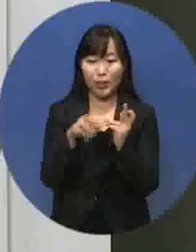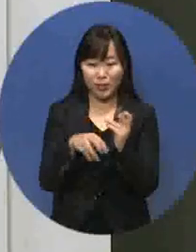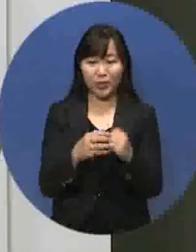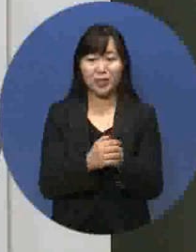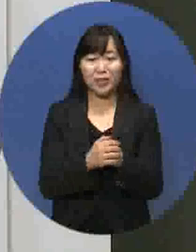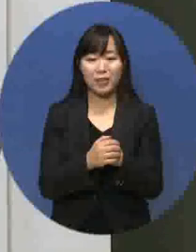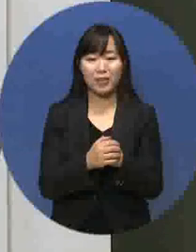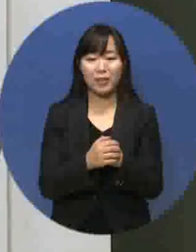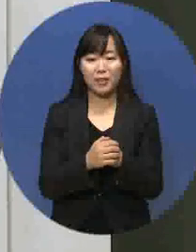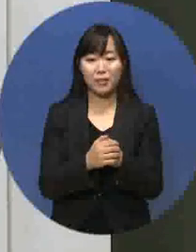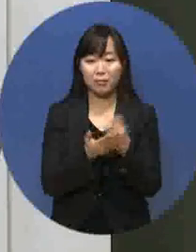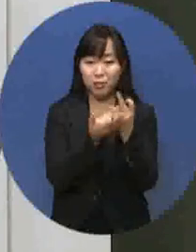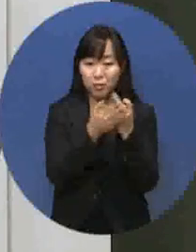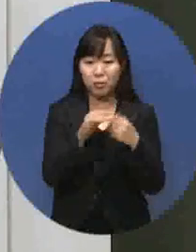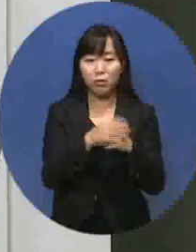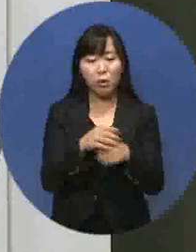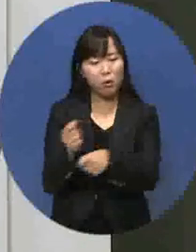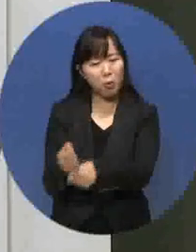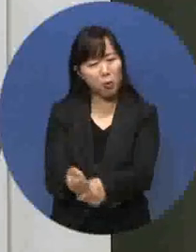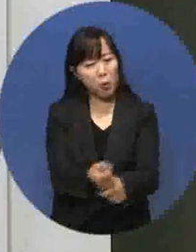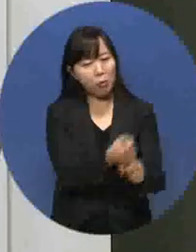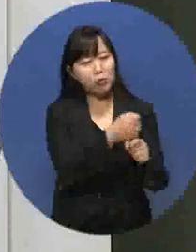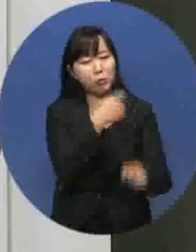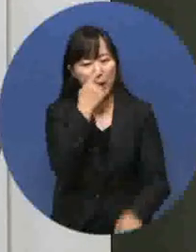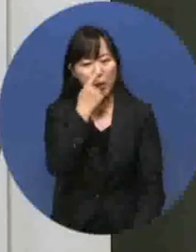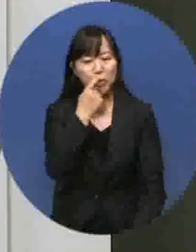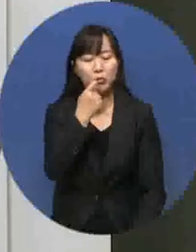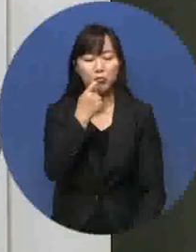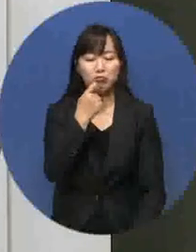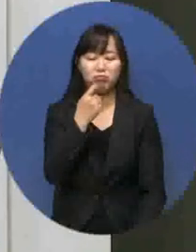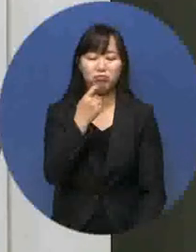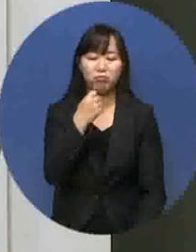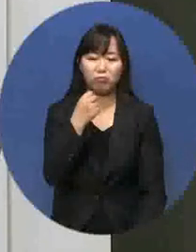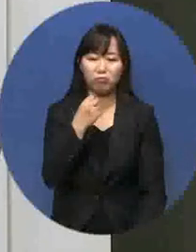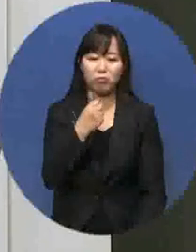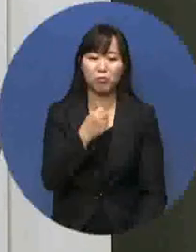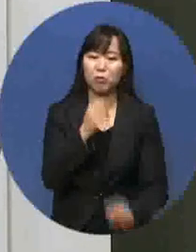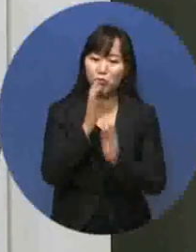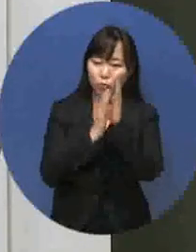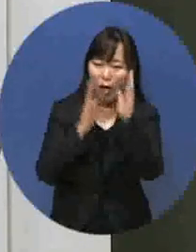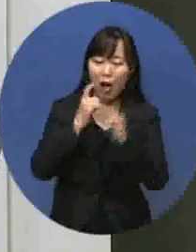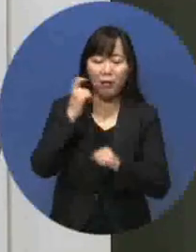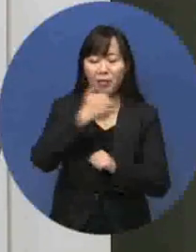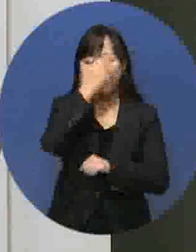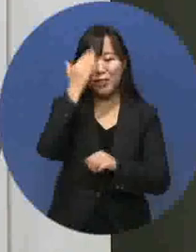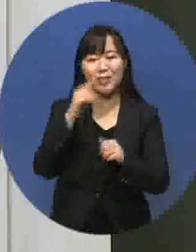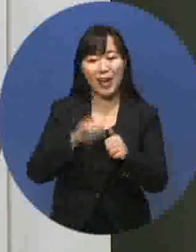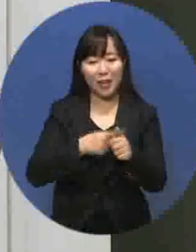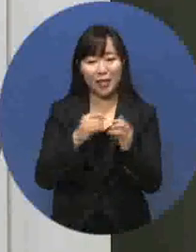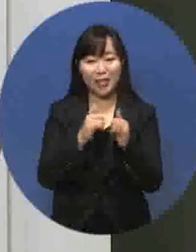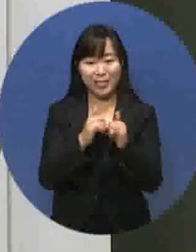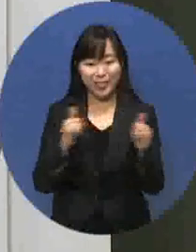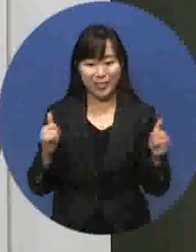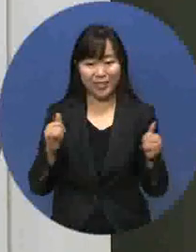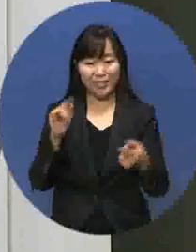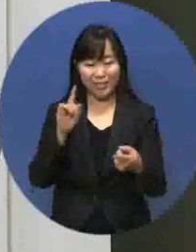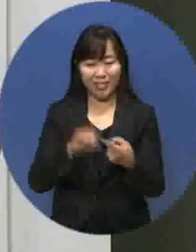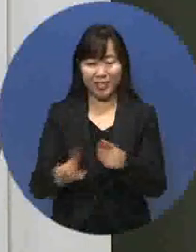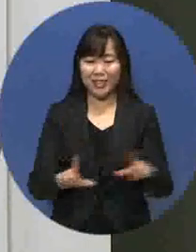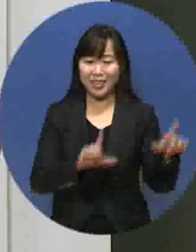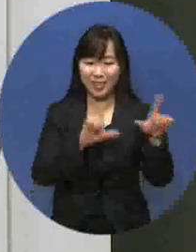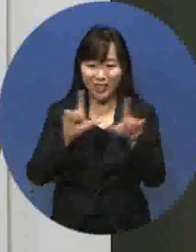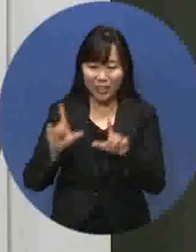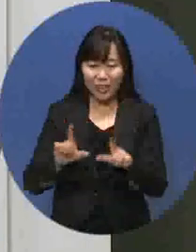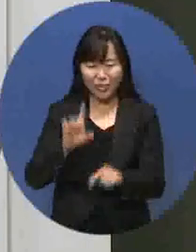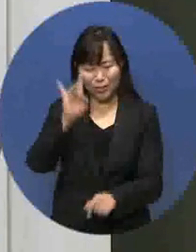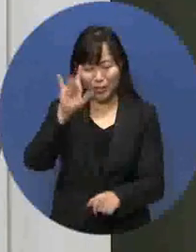제주도에서는 그러면 그냥 골프나 약간 배워서 치고 숲속에서 아름다운 자연인으로 지내는